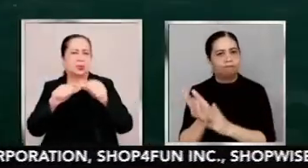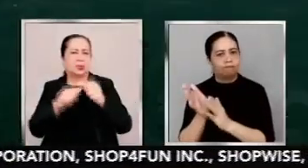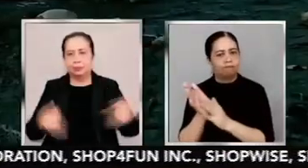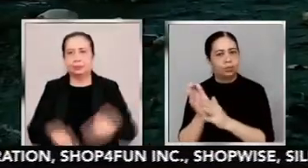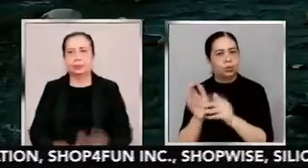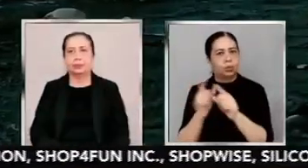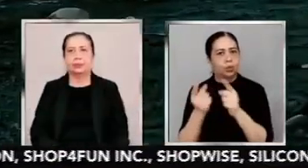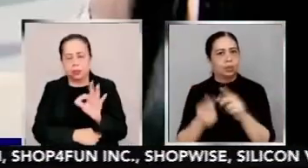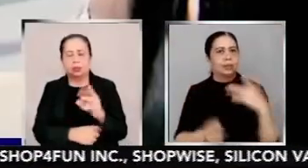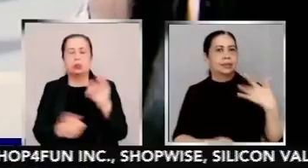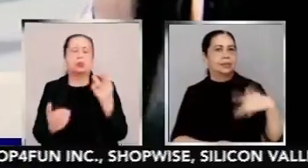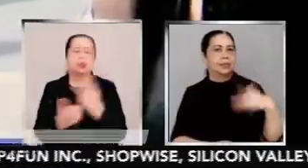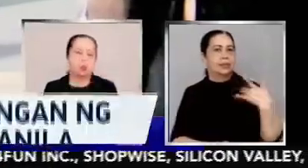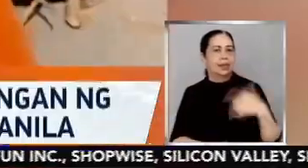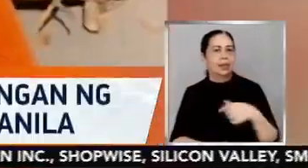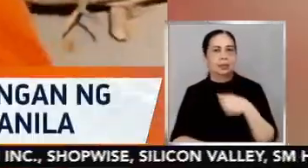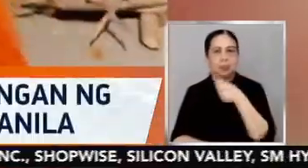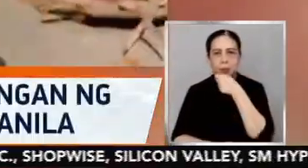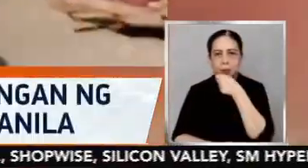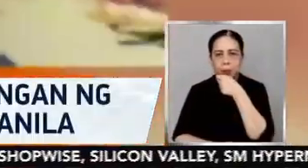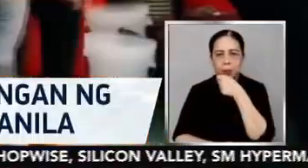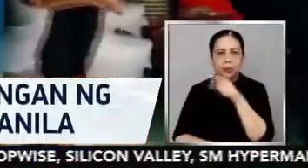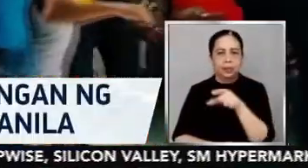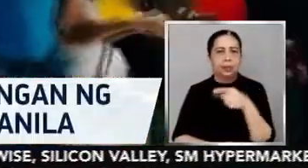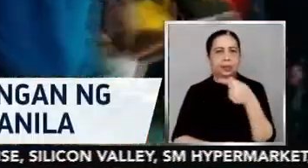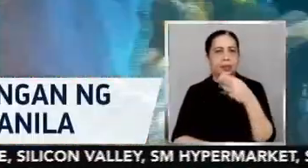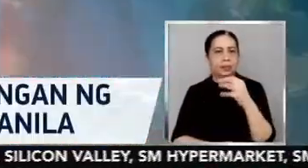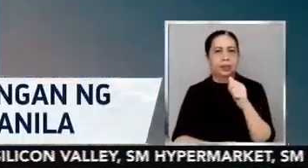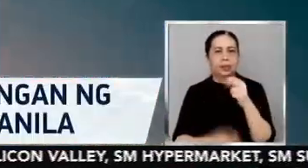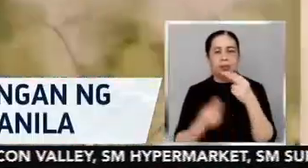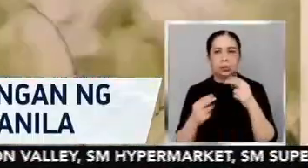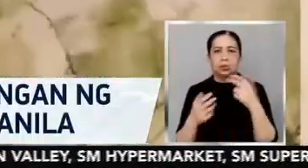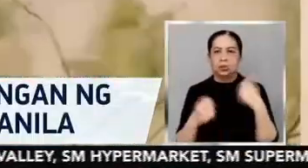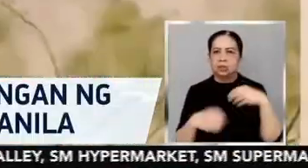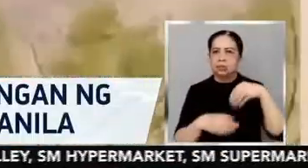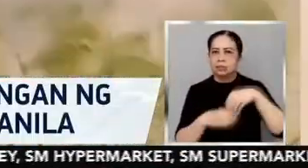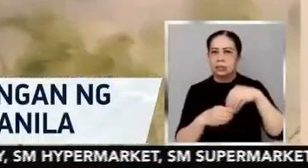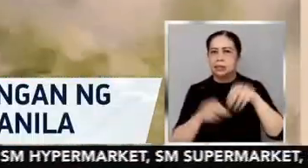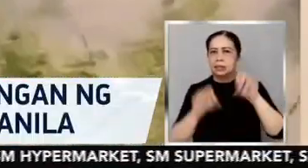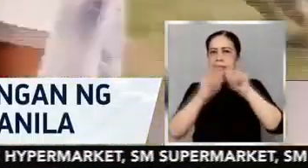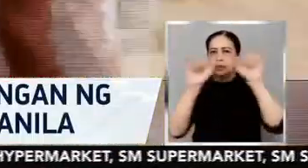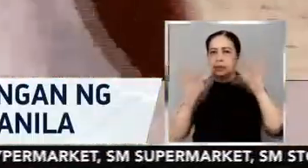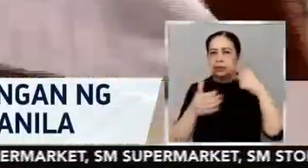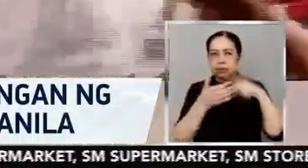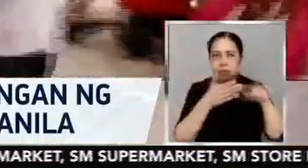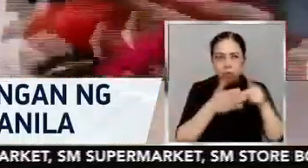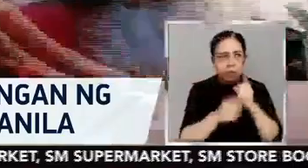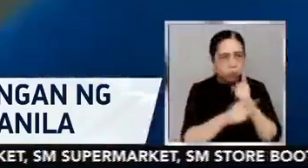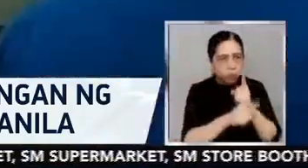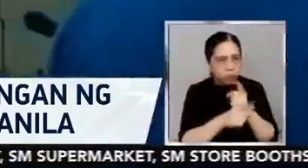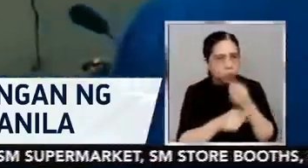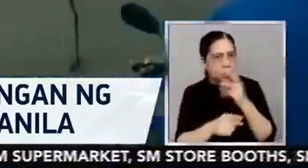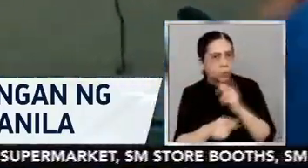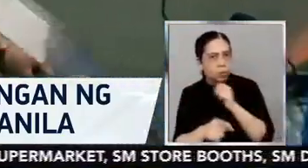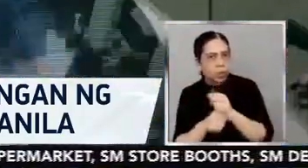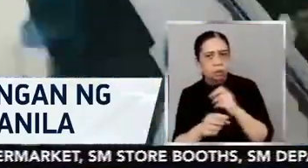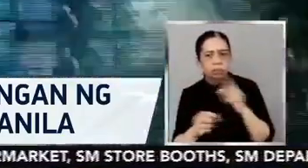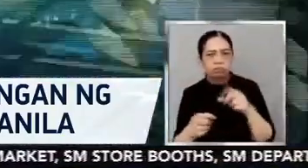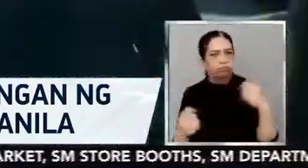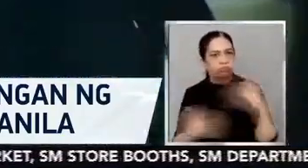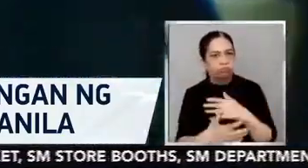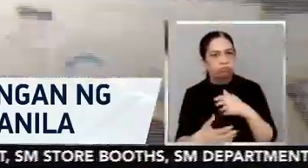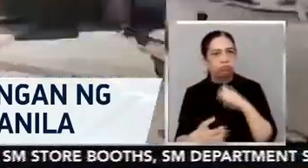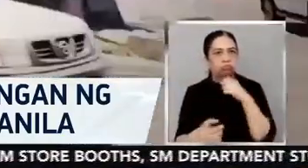ng pagbabalita ng GMA Integrated News na anilay may built-in na sistema ng check and balance at walang takot at walang